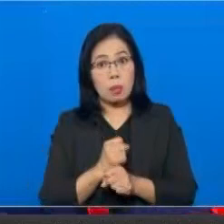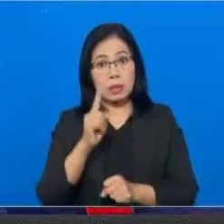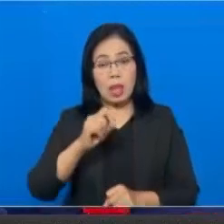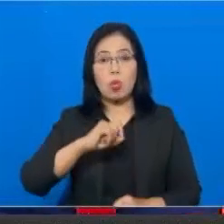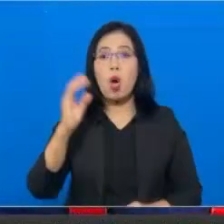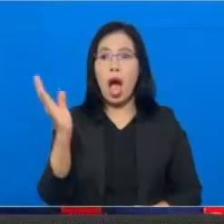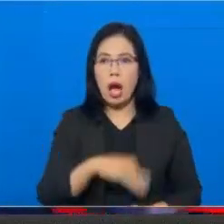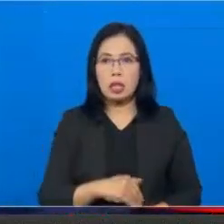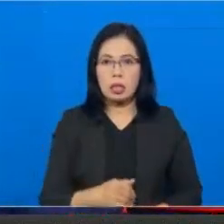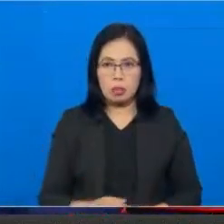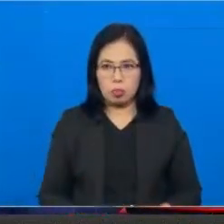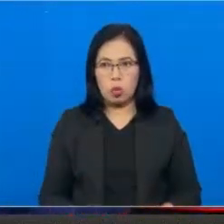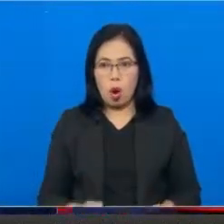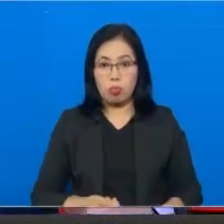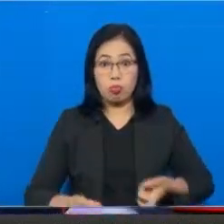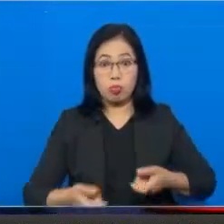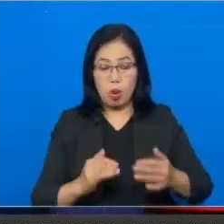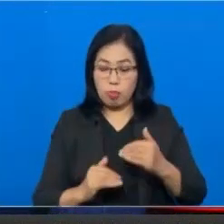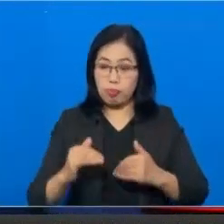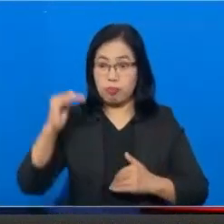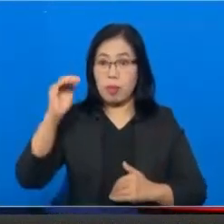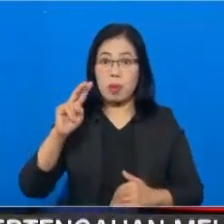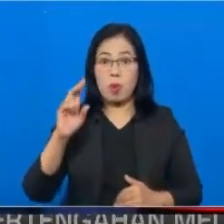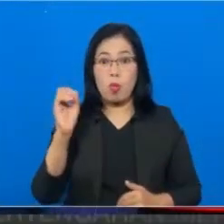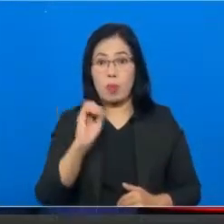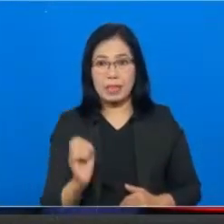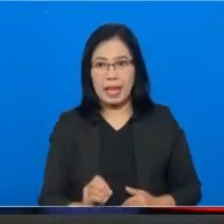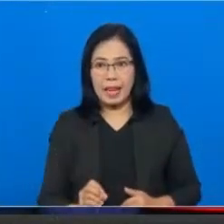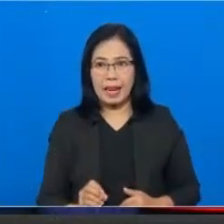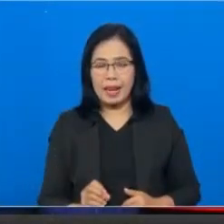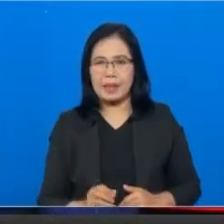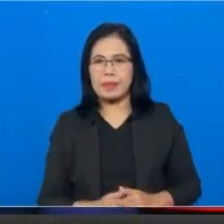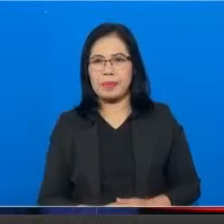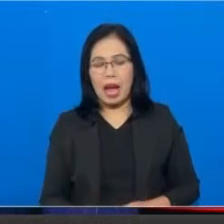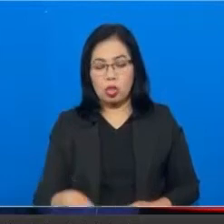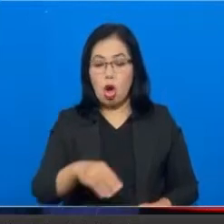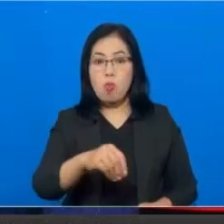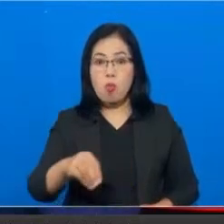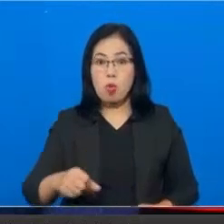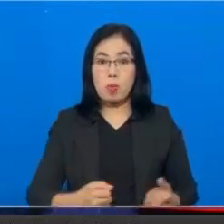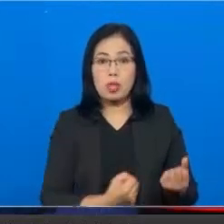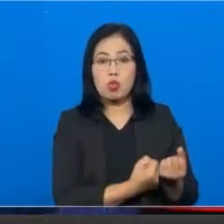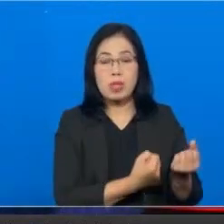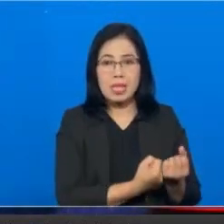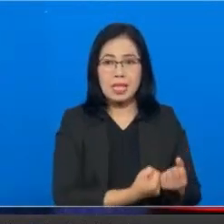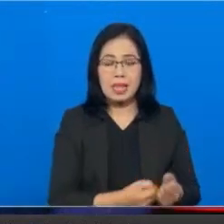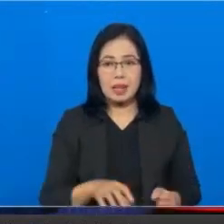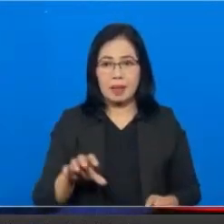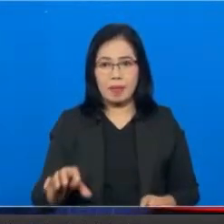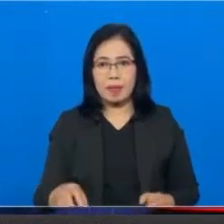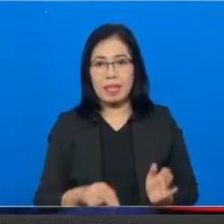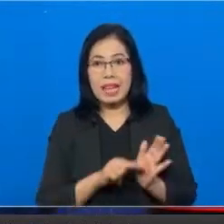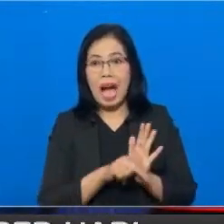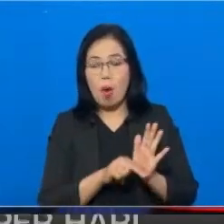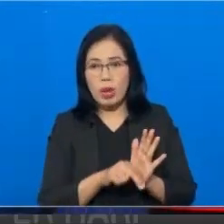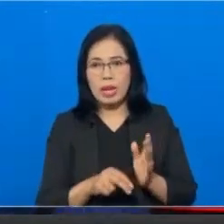terus meningkat hingga 20%. Sementara itu, terbatasnya jatah pupuk bersubsidi, para petani di Ngawi, Jawa Timur berhasil membuat pupuk olahan